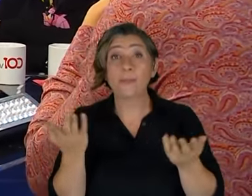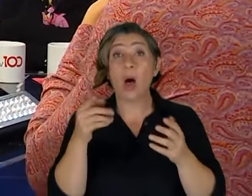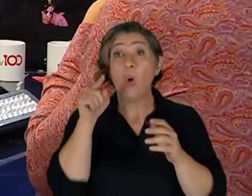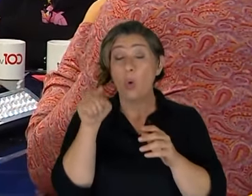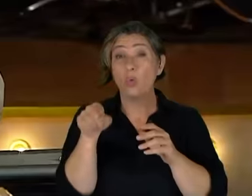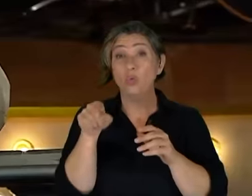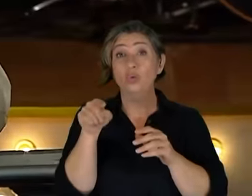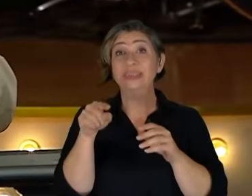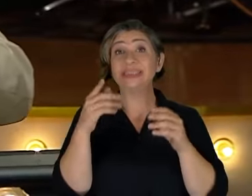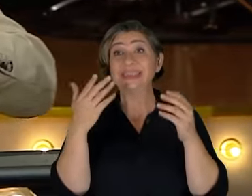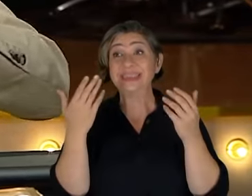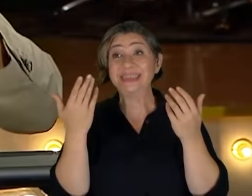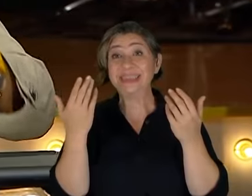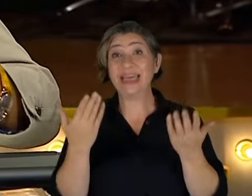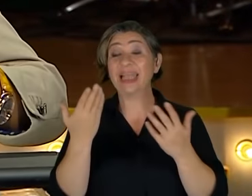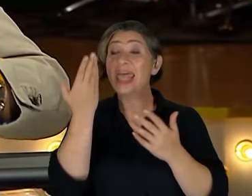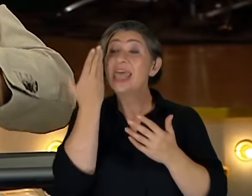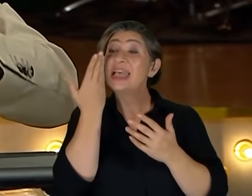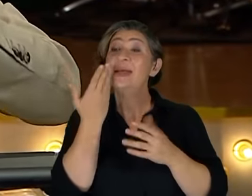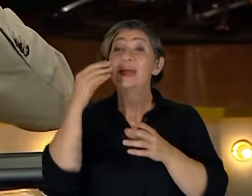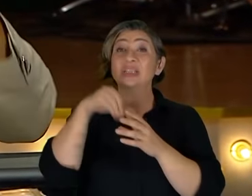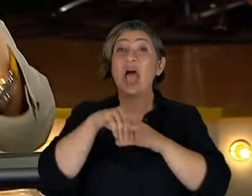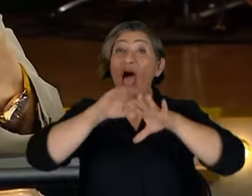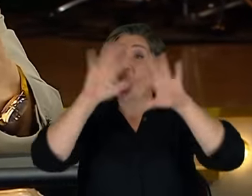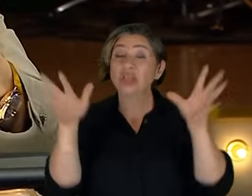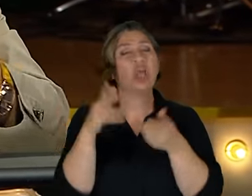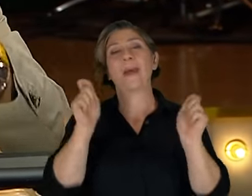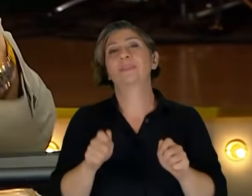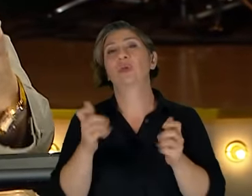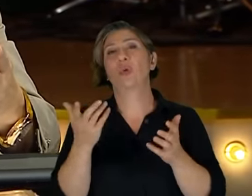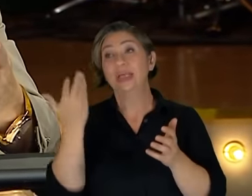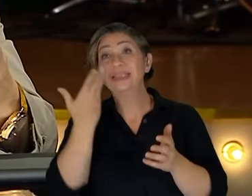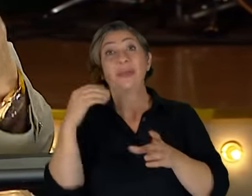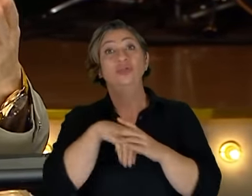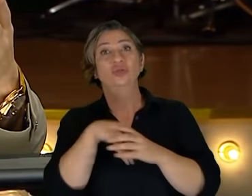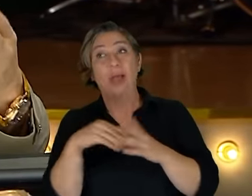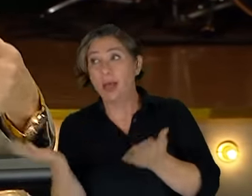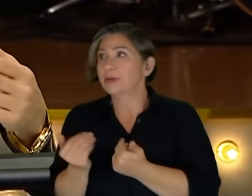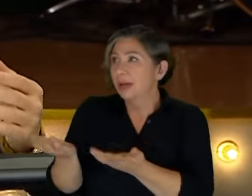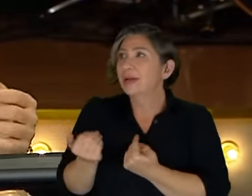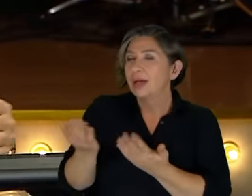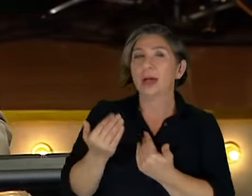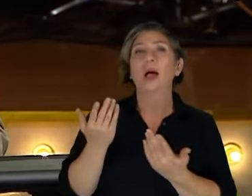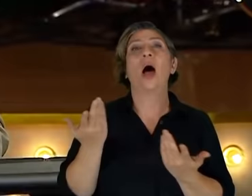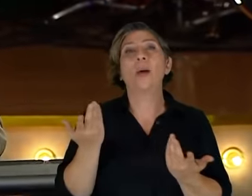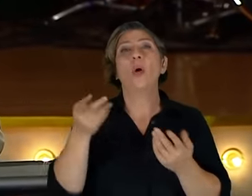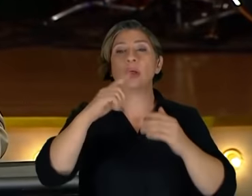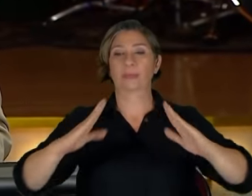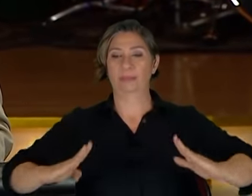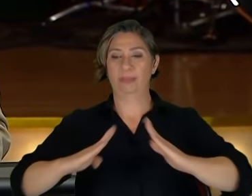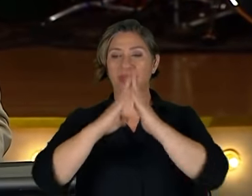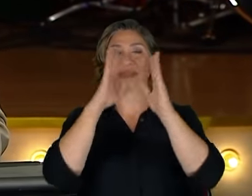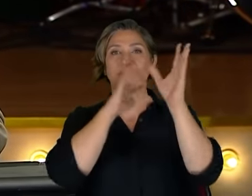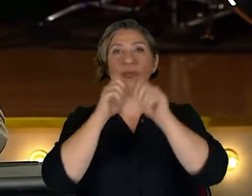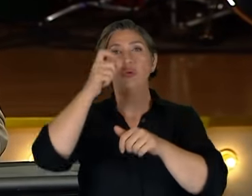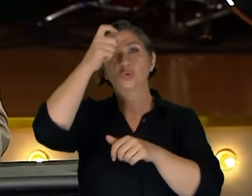onu zaten izlettirmek için her şey yapılıyor. Her şey yapılıyor. Buna rağmen öbür tarafta Piramitlerin Sırrı bir